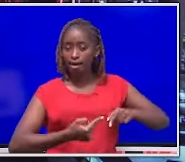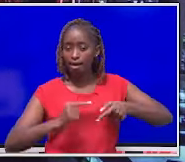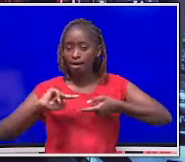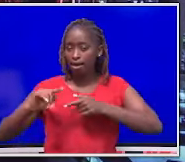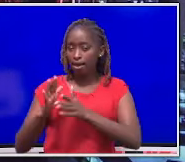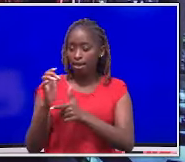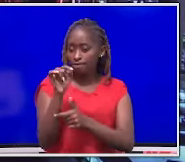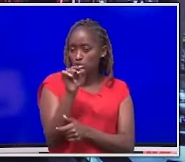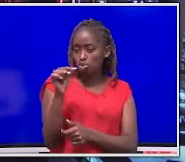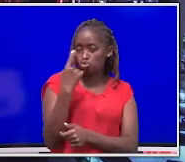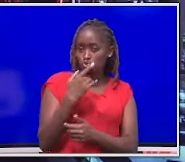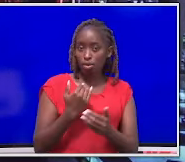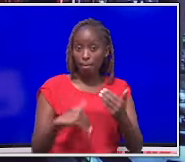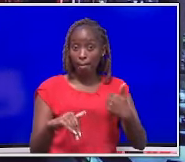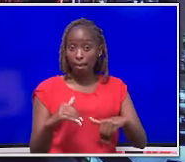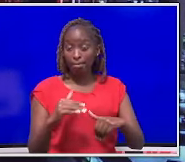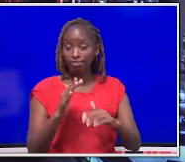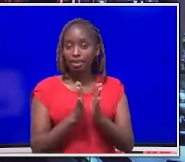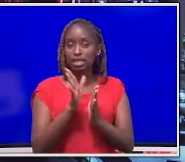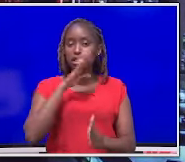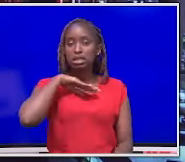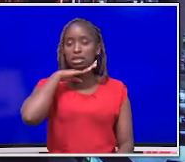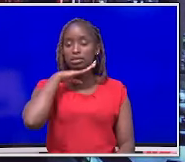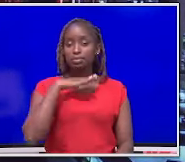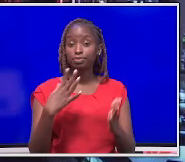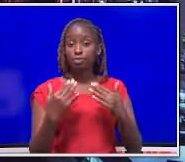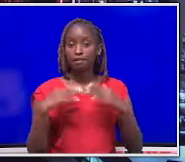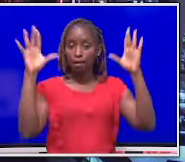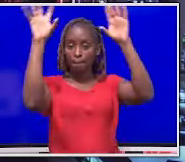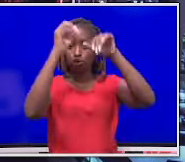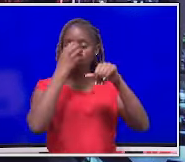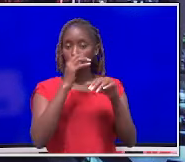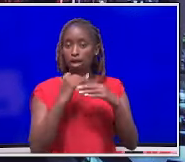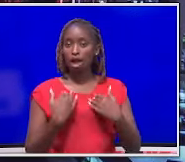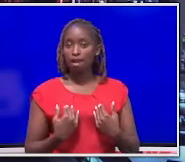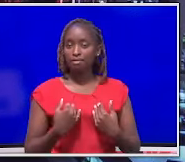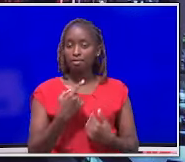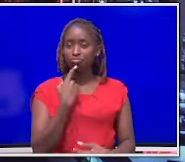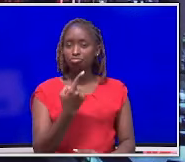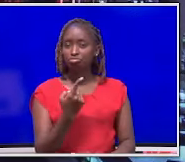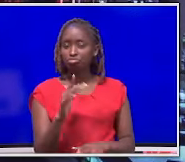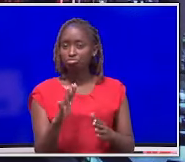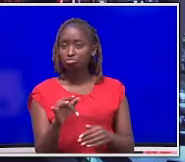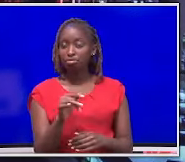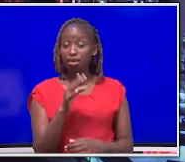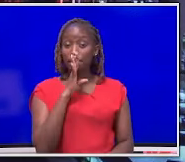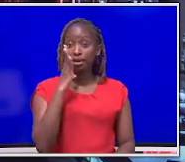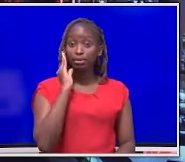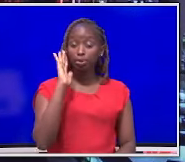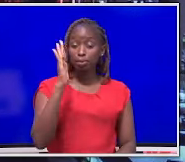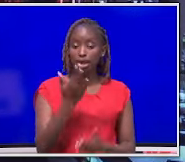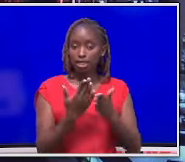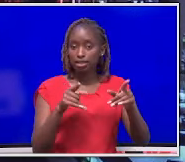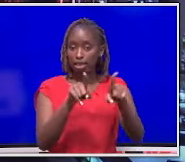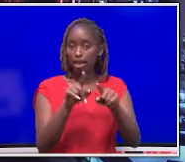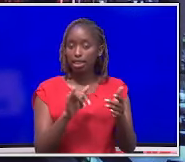walifariki dunia. Rais William Ruto tayari akiwa ameahidi ama alikuwa ameahidi kwamba hapatashuhudiwa masuala kama haya